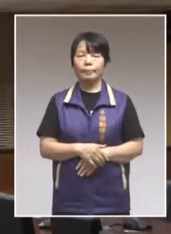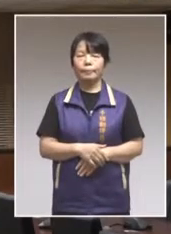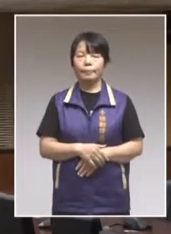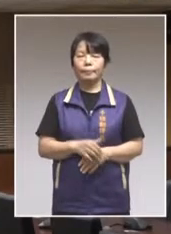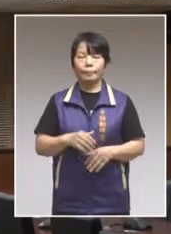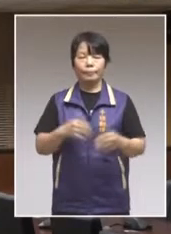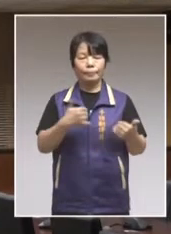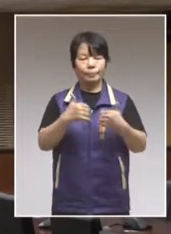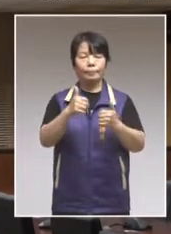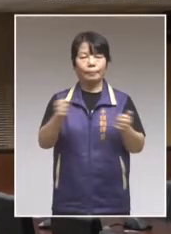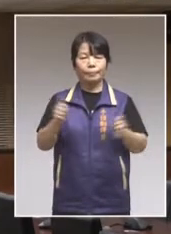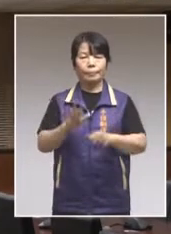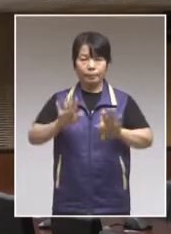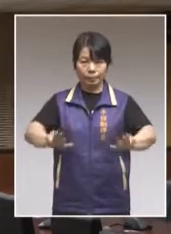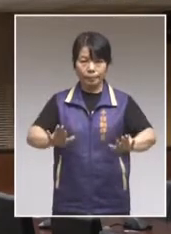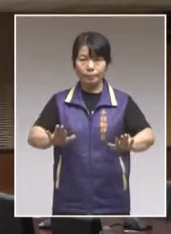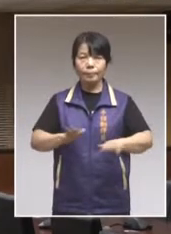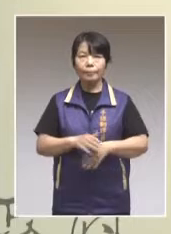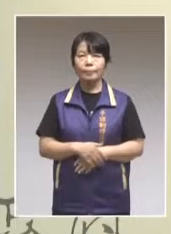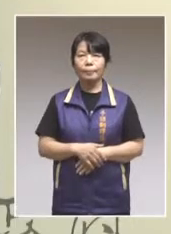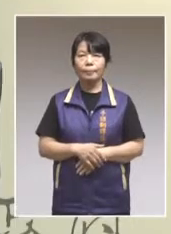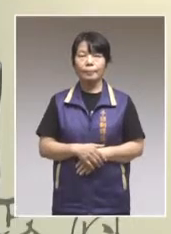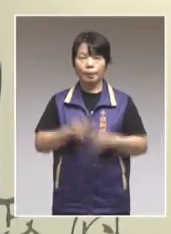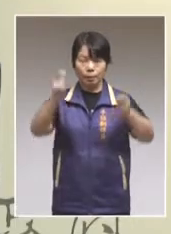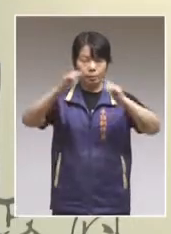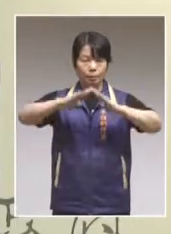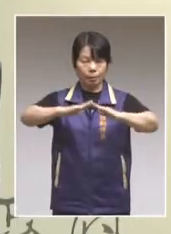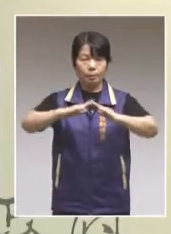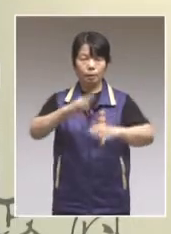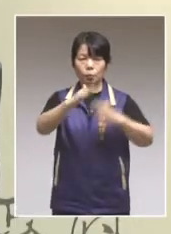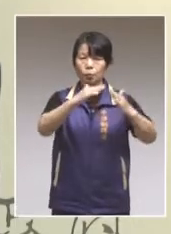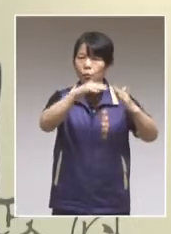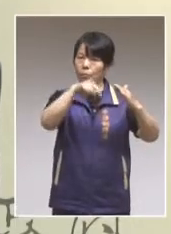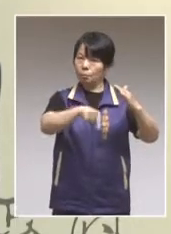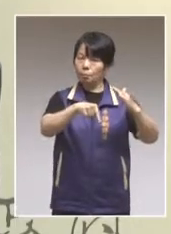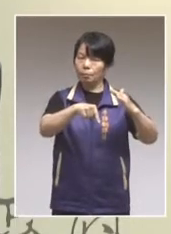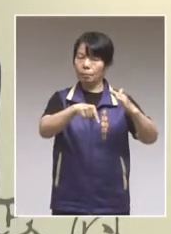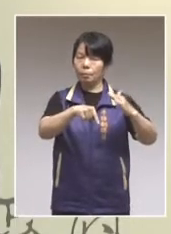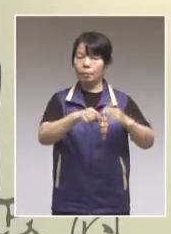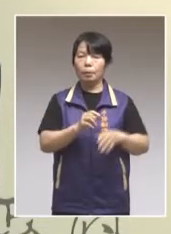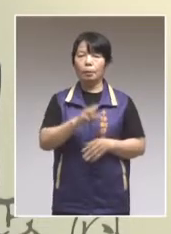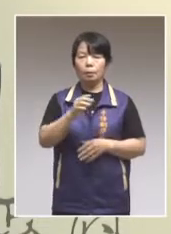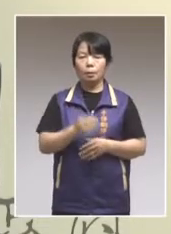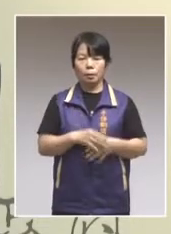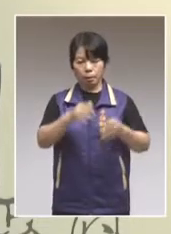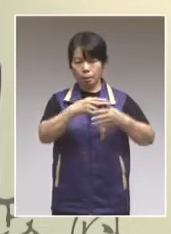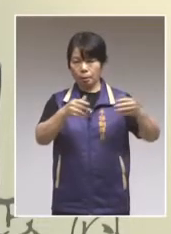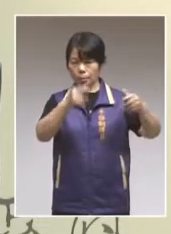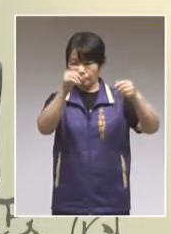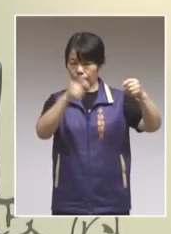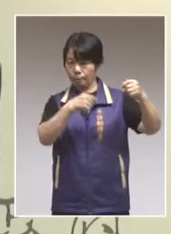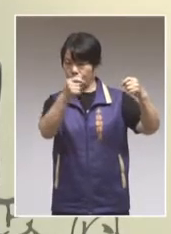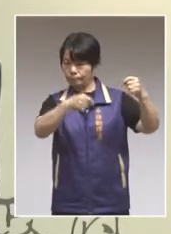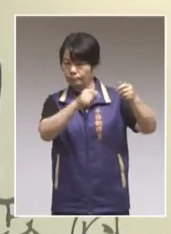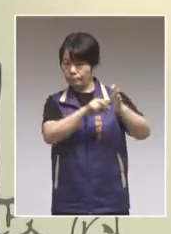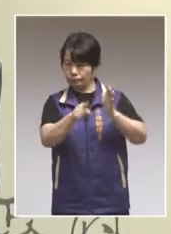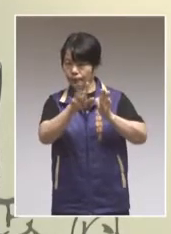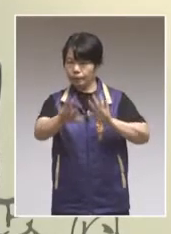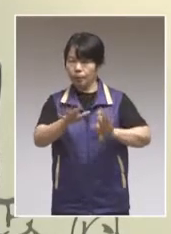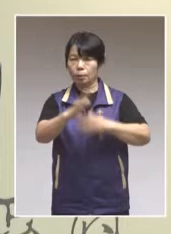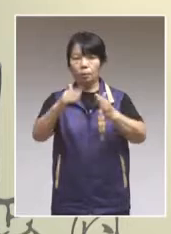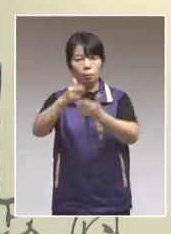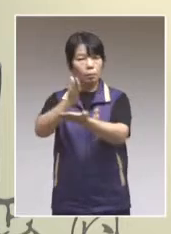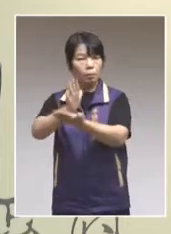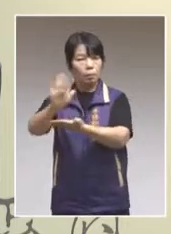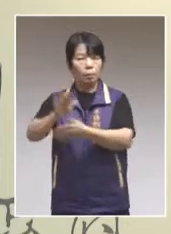好，谢谢提问。那我想今天在高雄市校园这一部分的停课情形，就如表列，停课的学校11间，那主